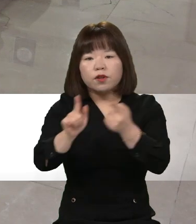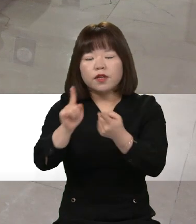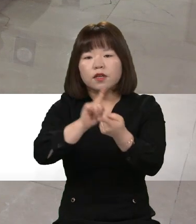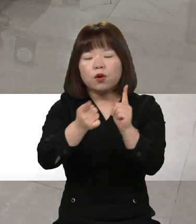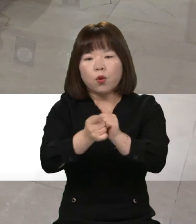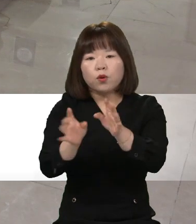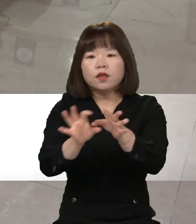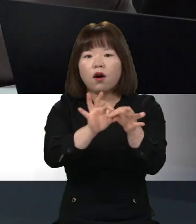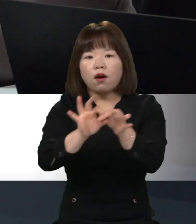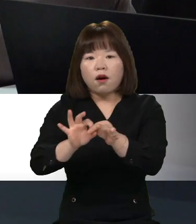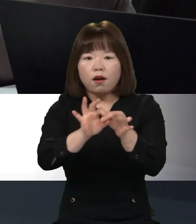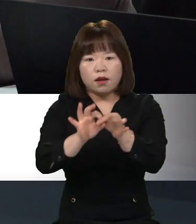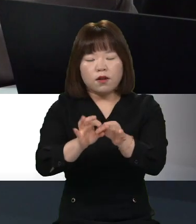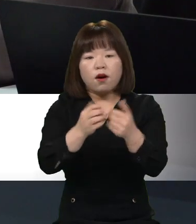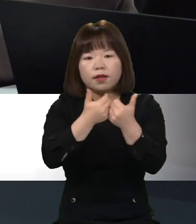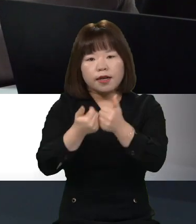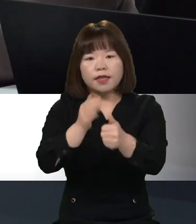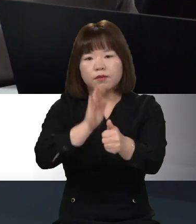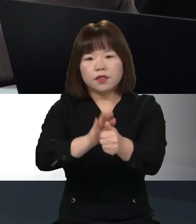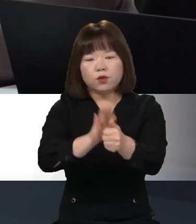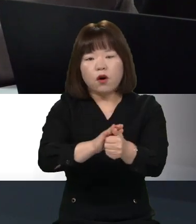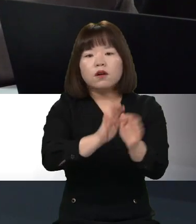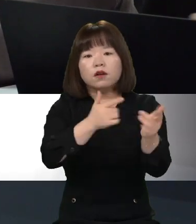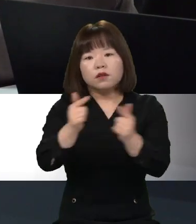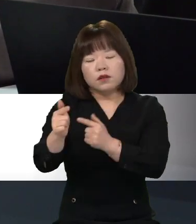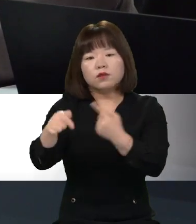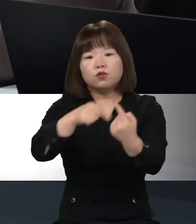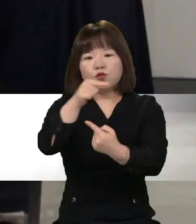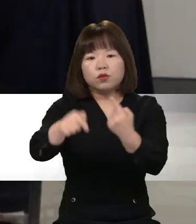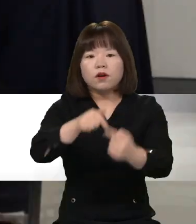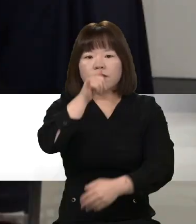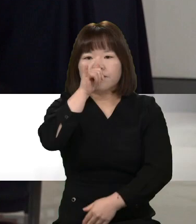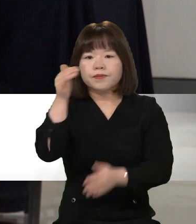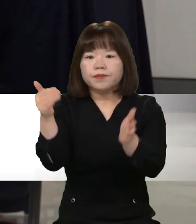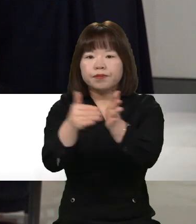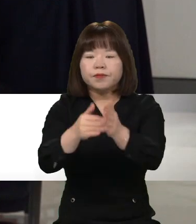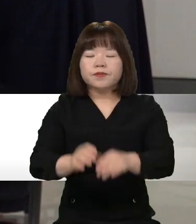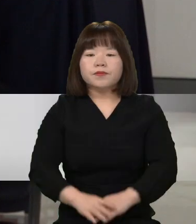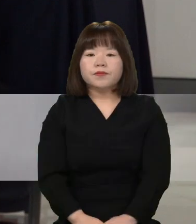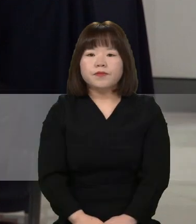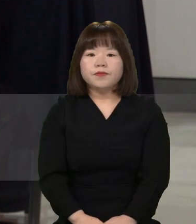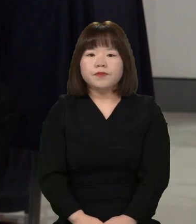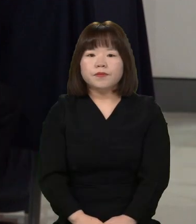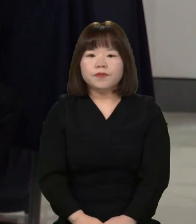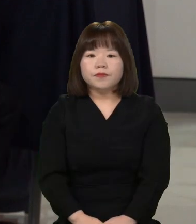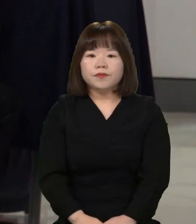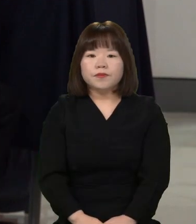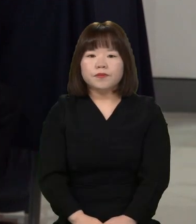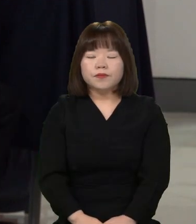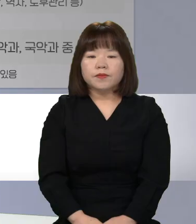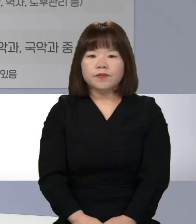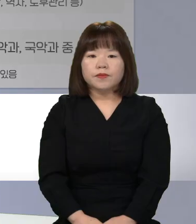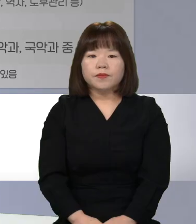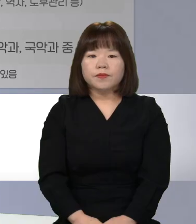공급기업과 매칭의 컨설팅을 진행하는 기업 매칭 상담 창구도 운영됐습니다